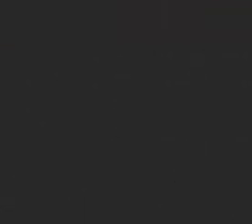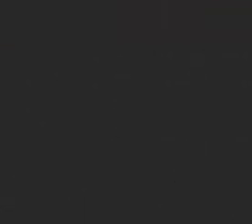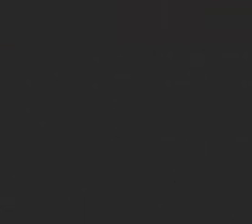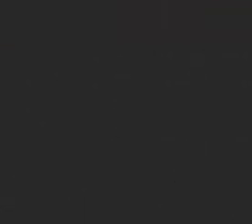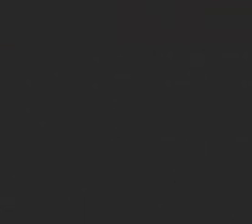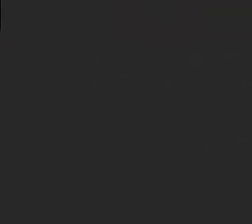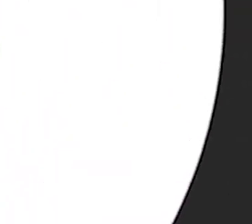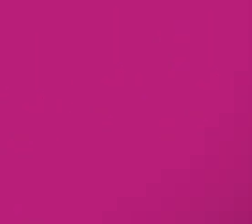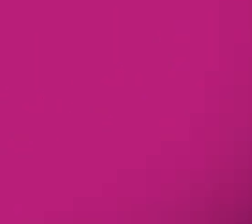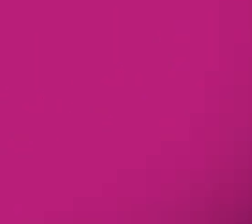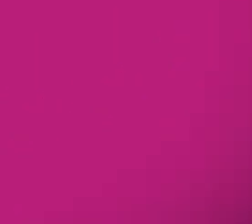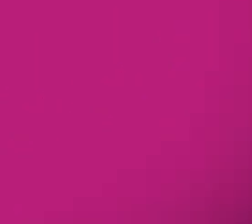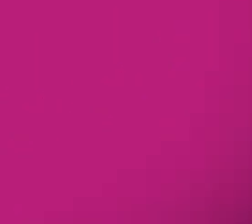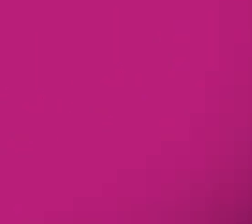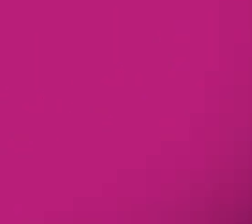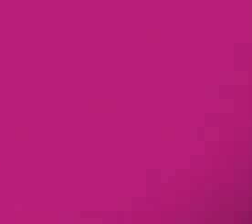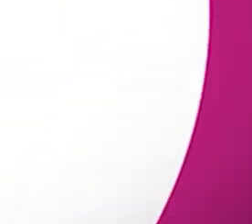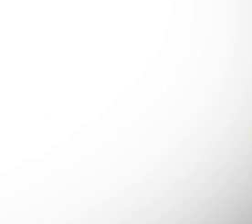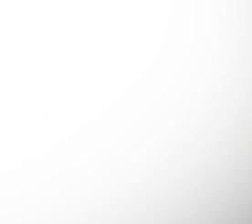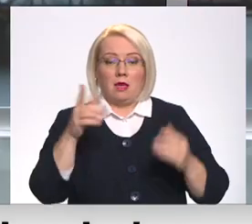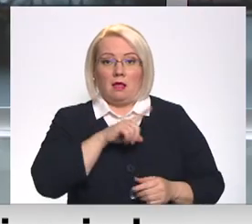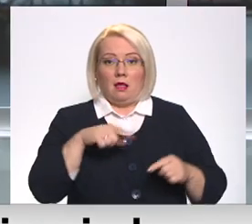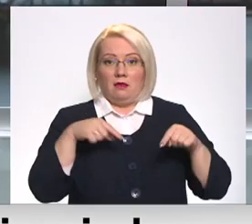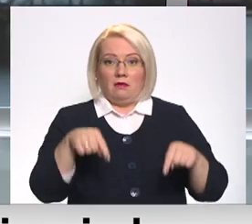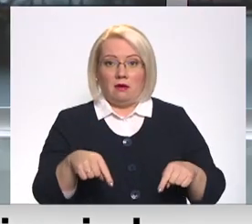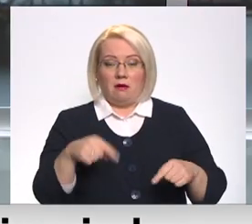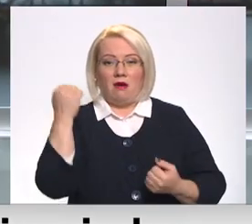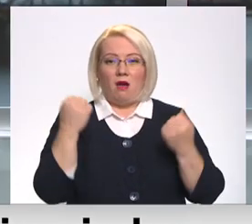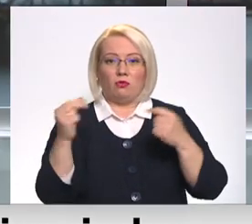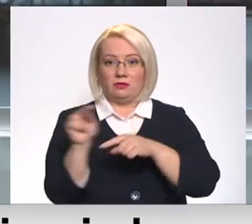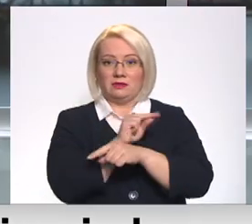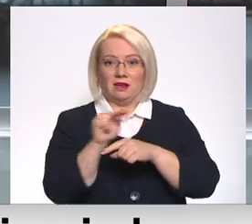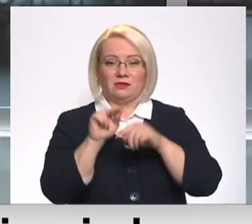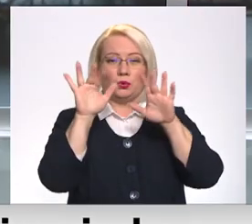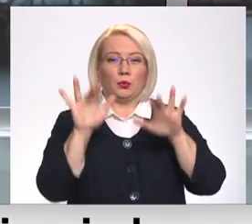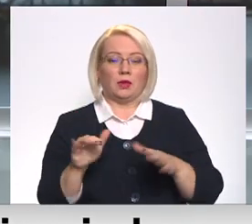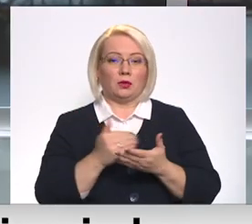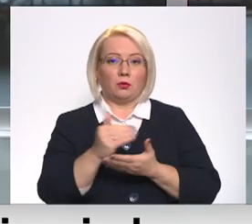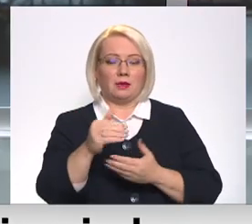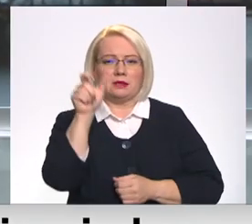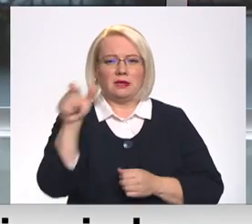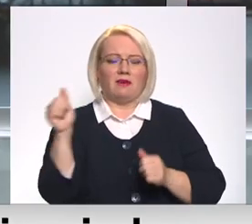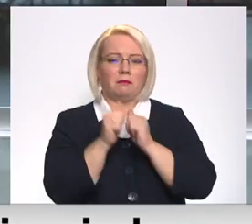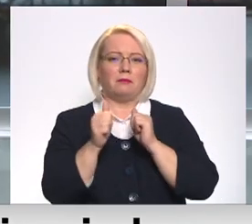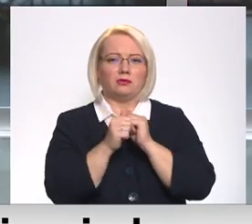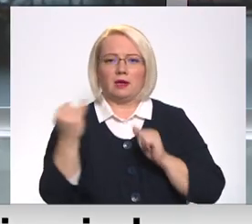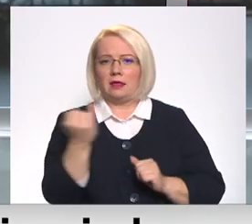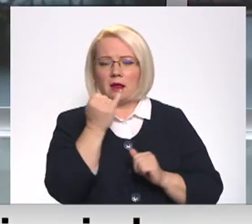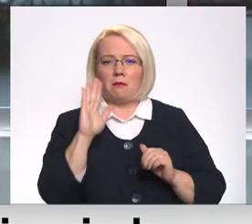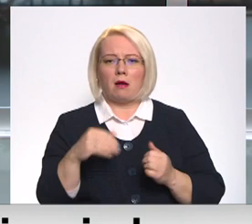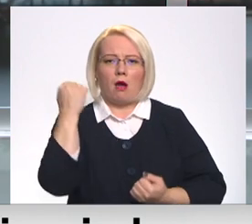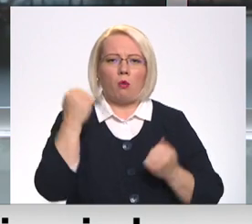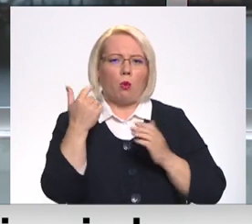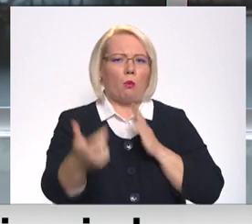Re, viss ēters ir te! Autoservisos rudenim turpinoties cilvēki arvien biežāk interesējas par